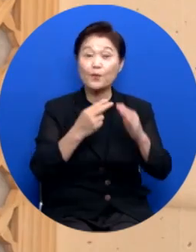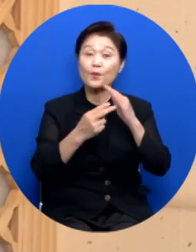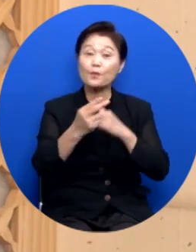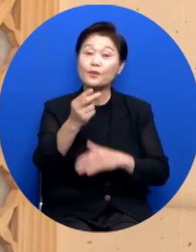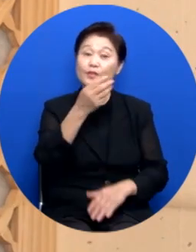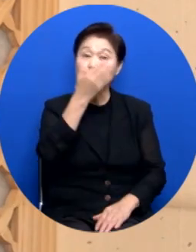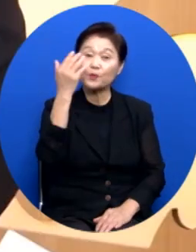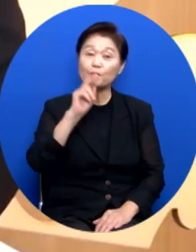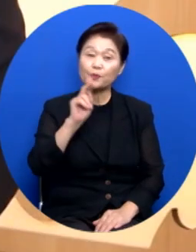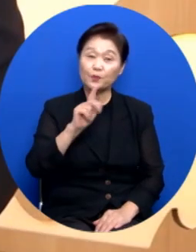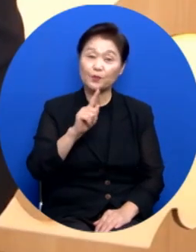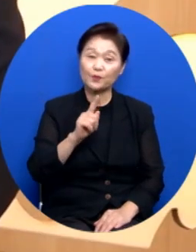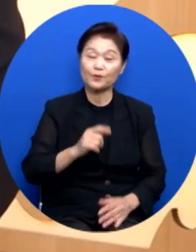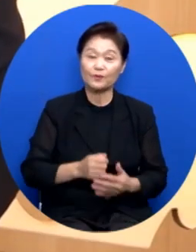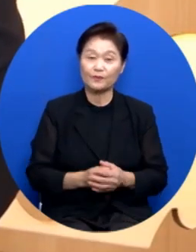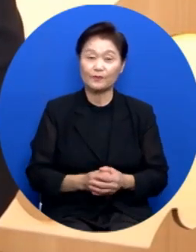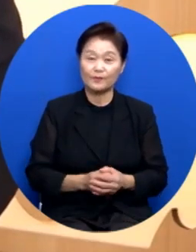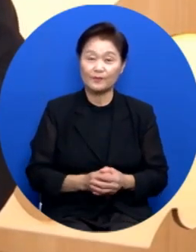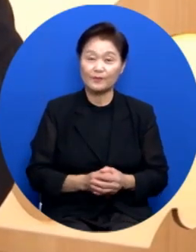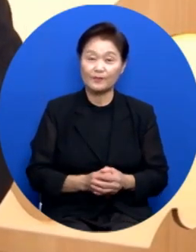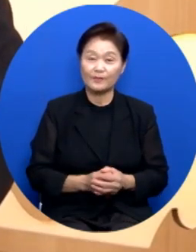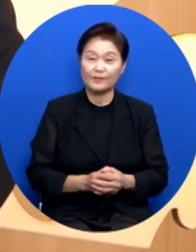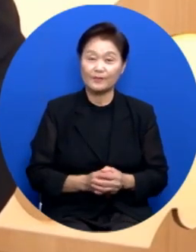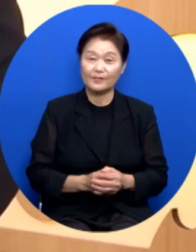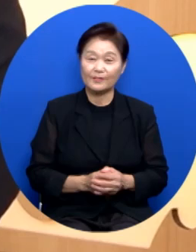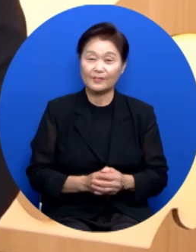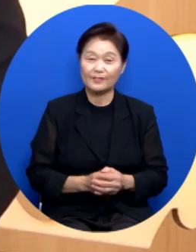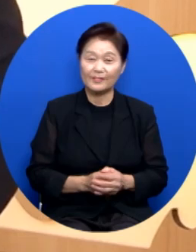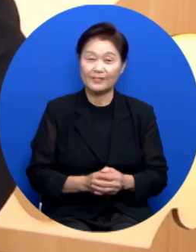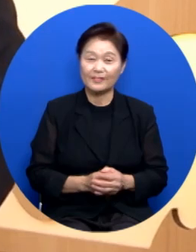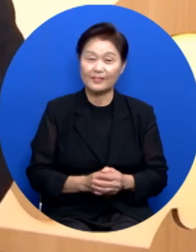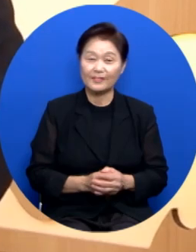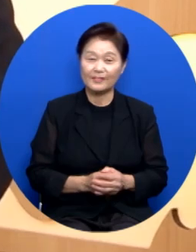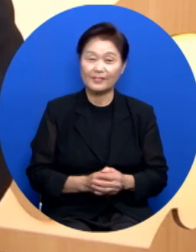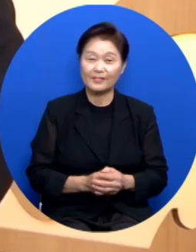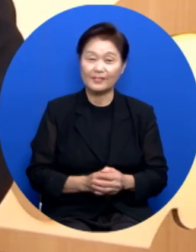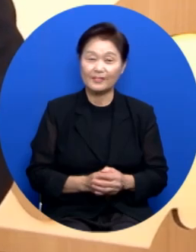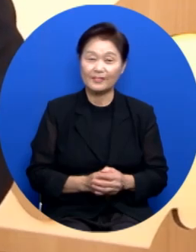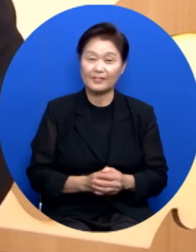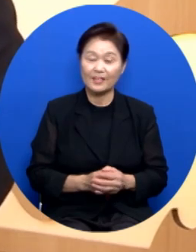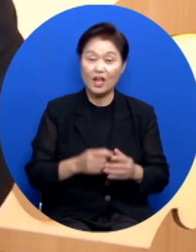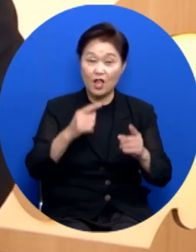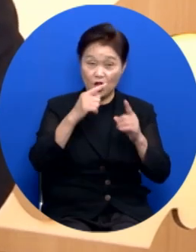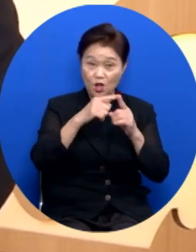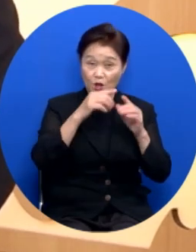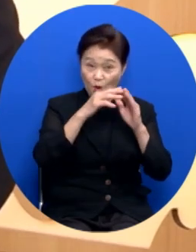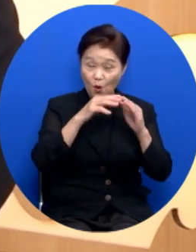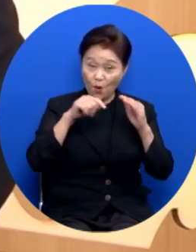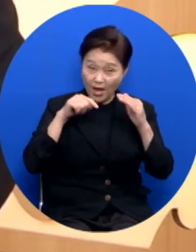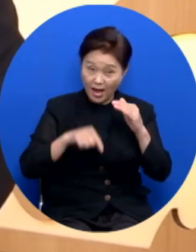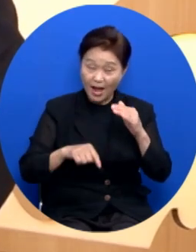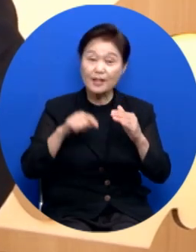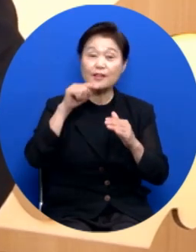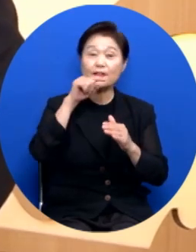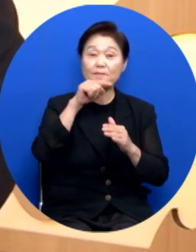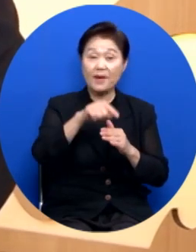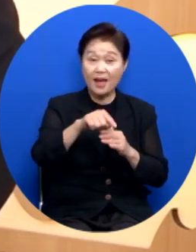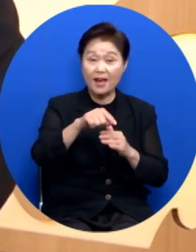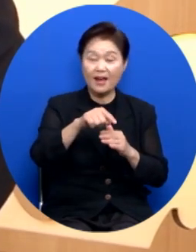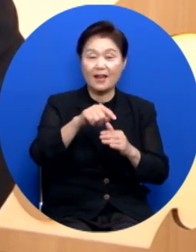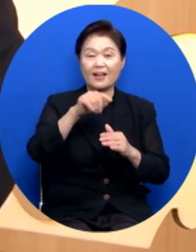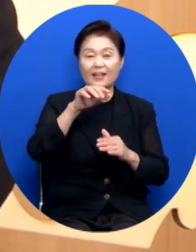같으세요 어떠세요네 지금 이제 저희가 이제 교회 안과 교회